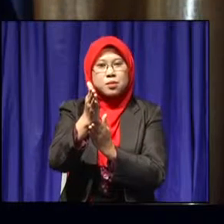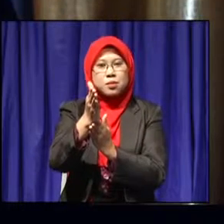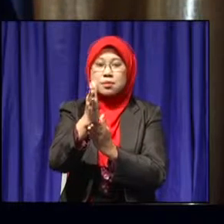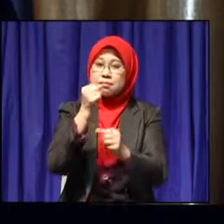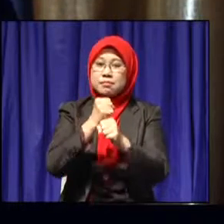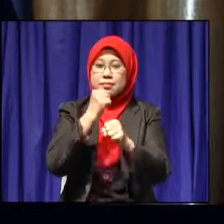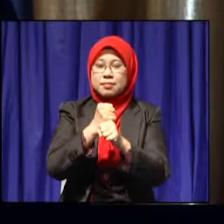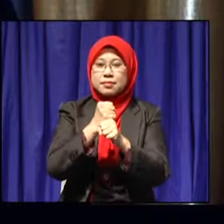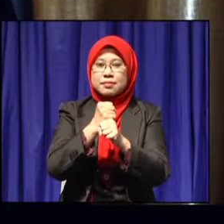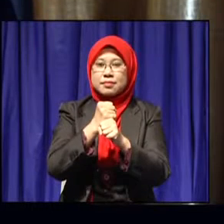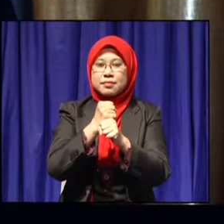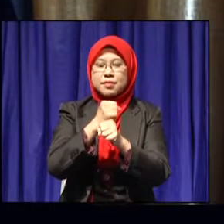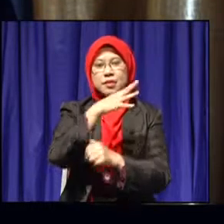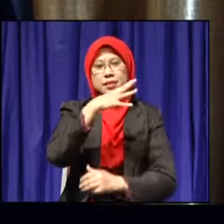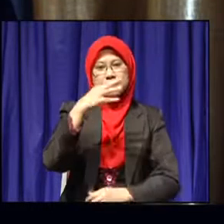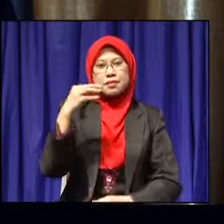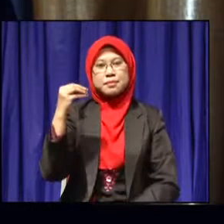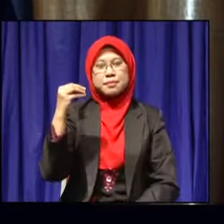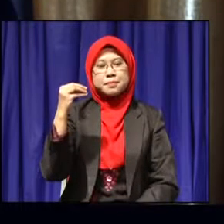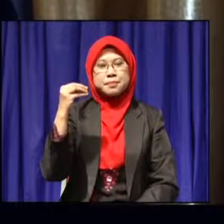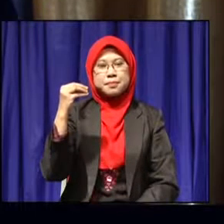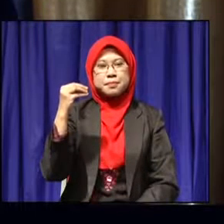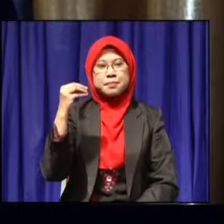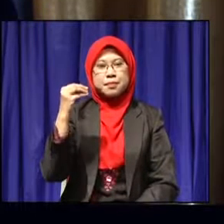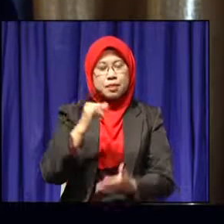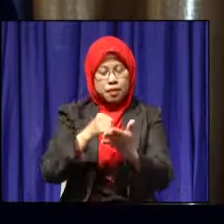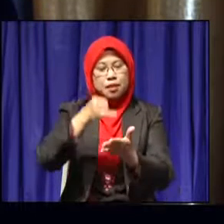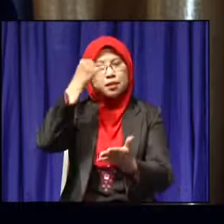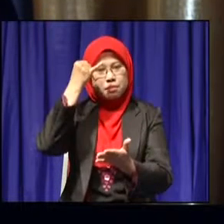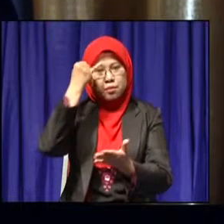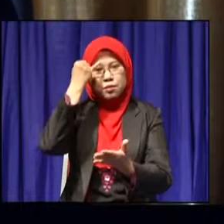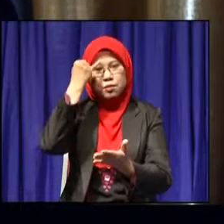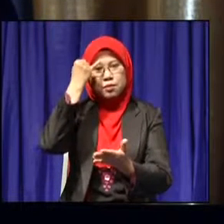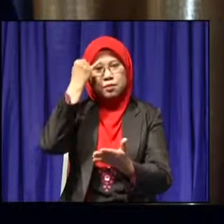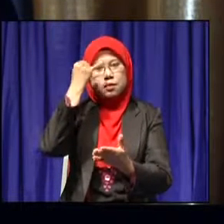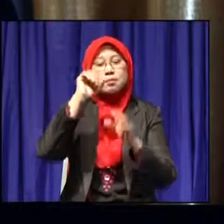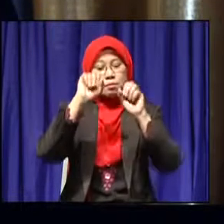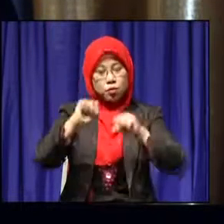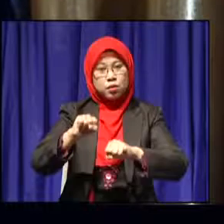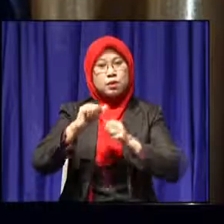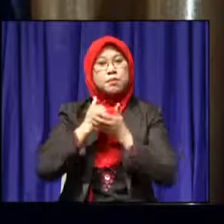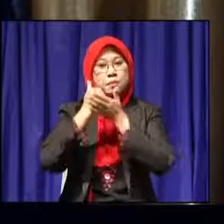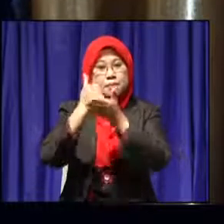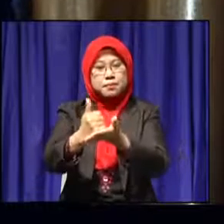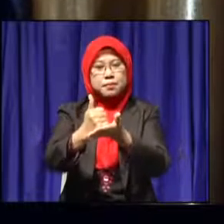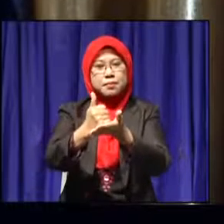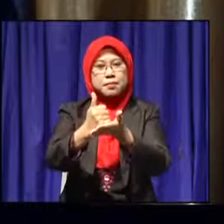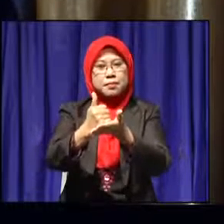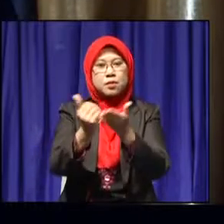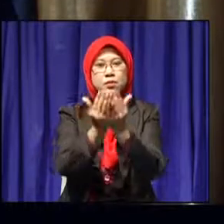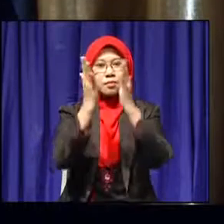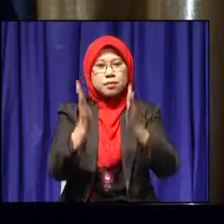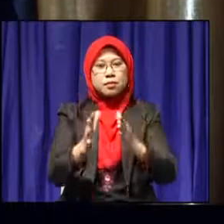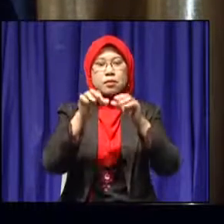kerjaan dan dan dan d ilmu ini akan membantu mereka untuk meneruskan dalam